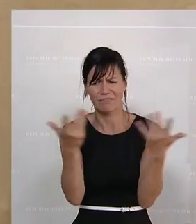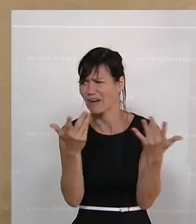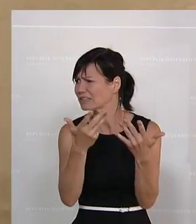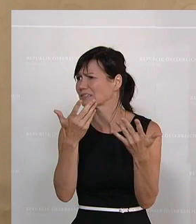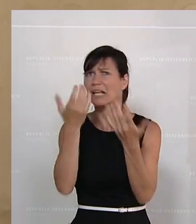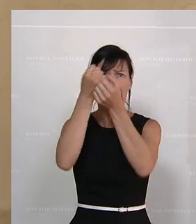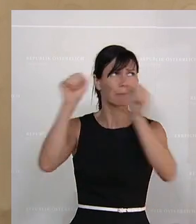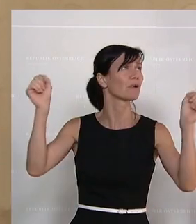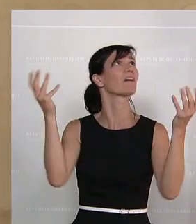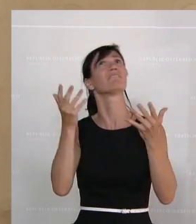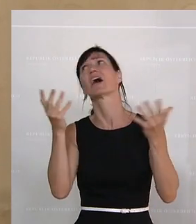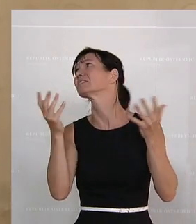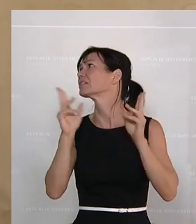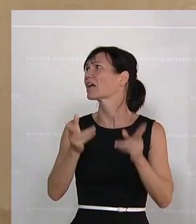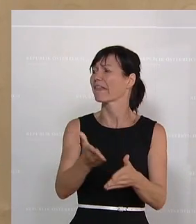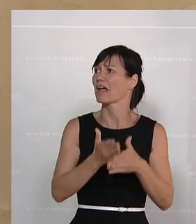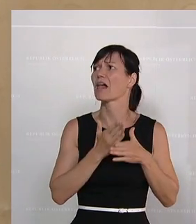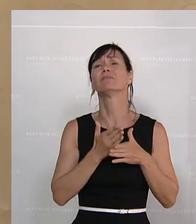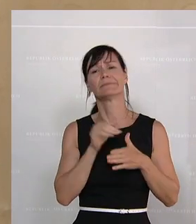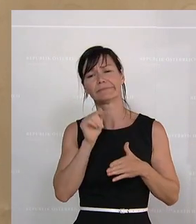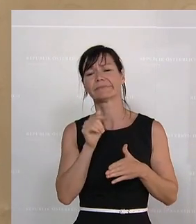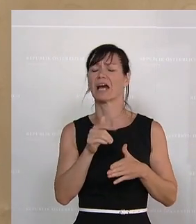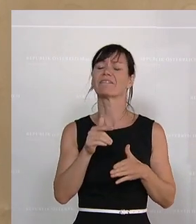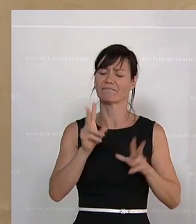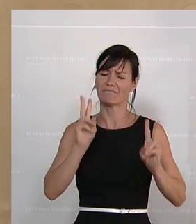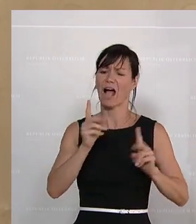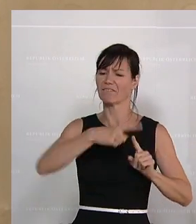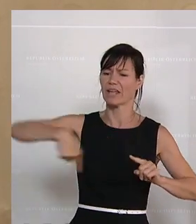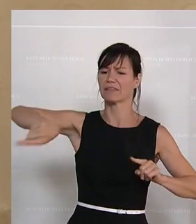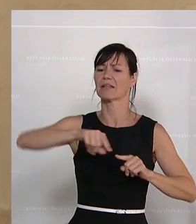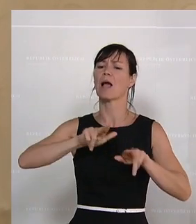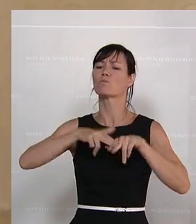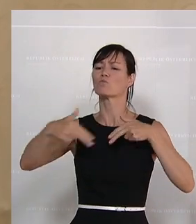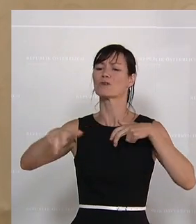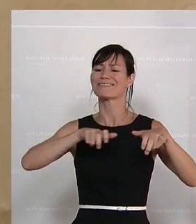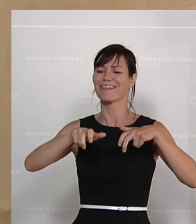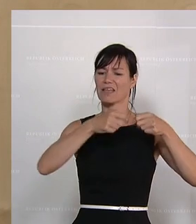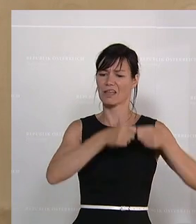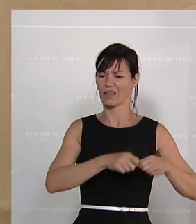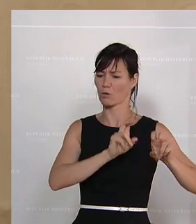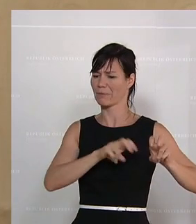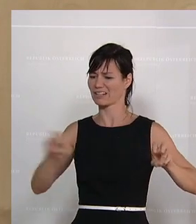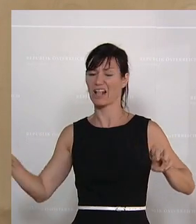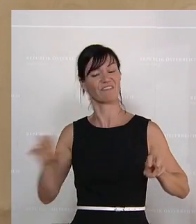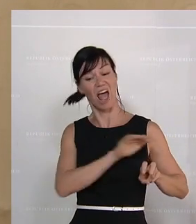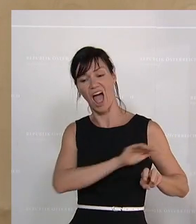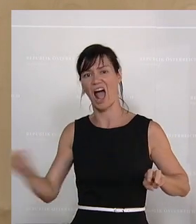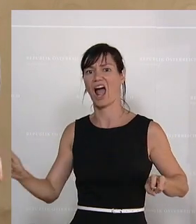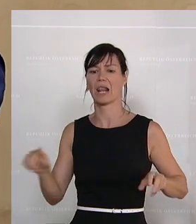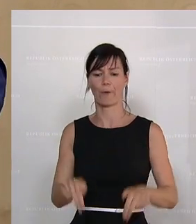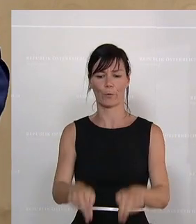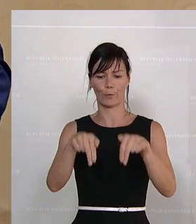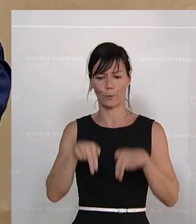republik helfen würde eine geschlossene rücktrittserklärung dieser bundes dieser bundesregierung wäre denn nur eine